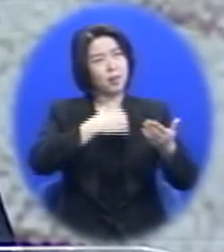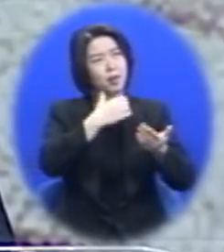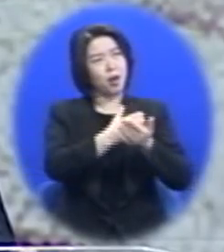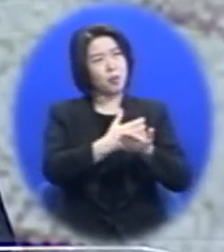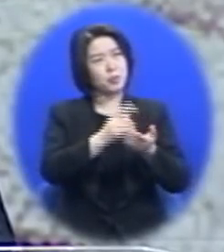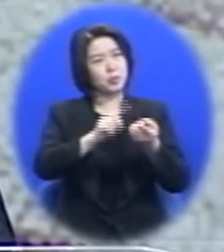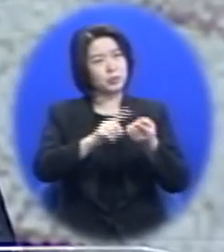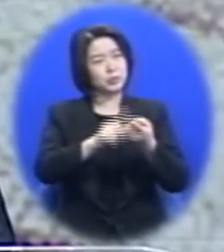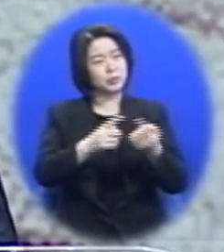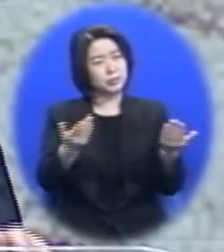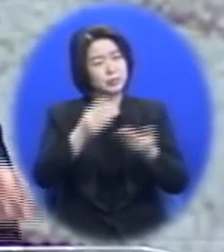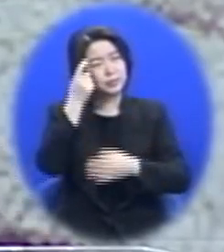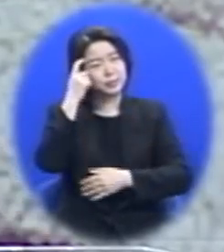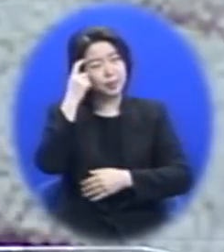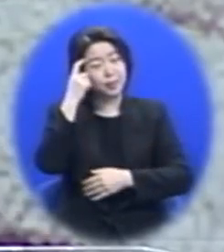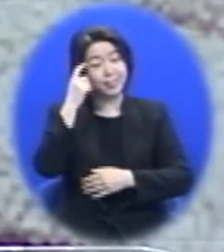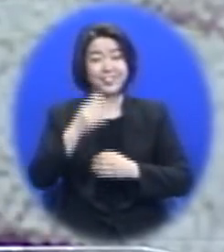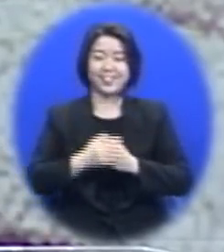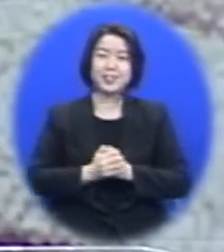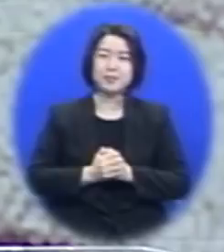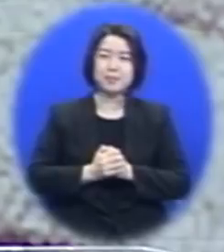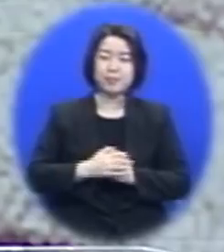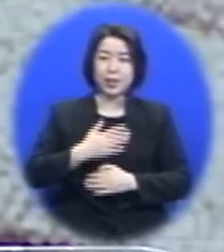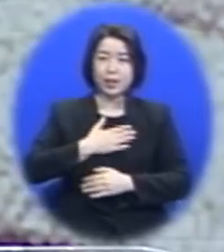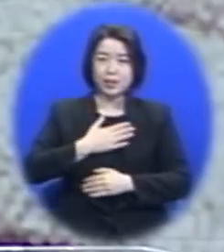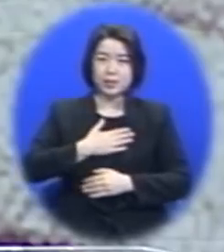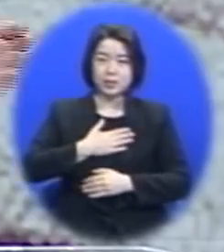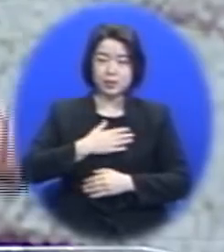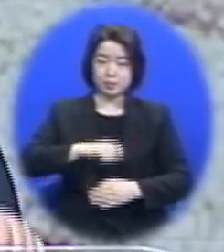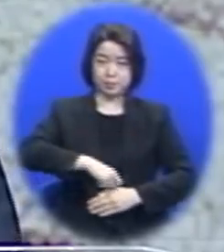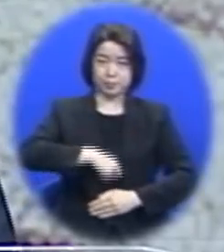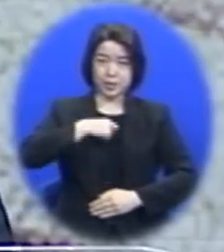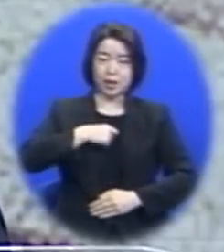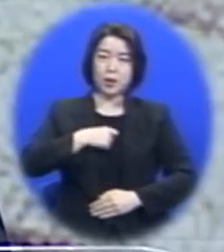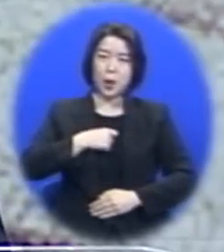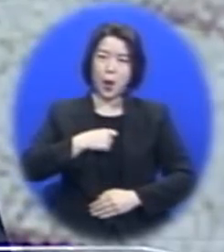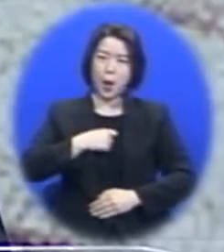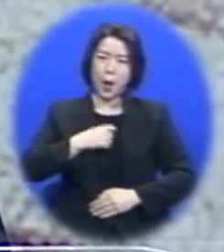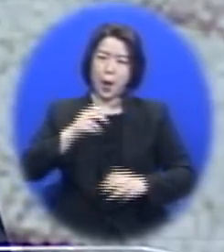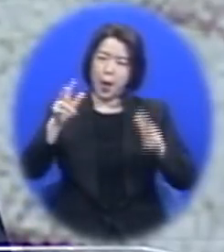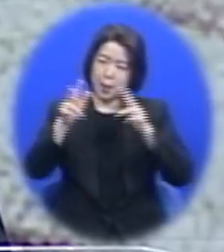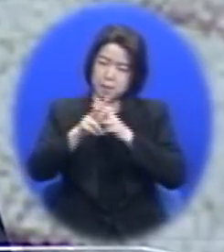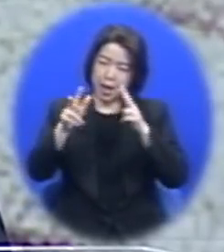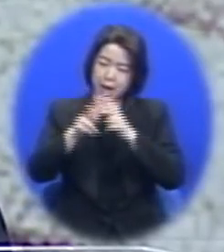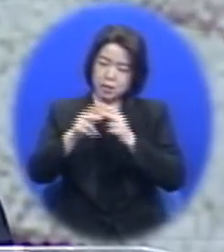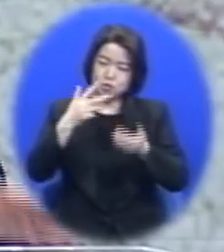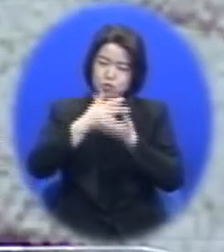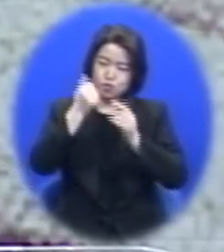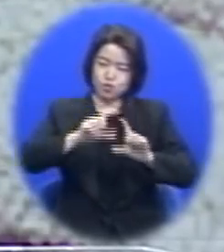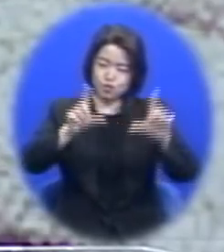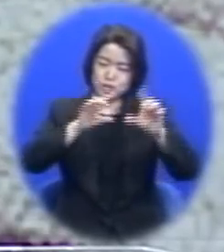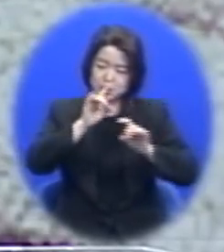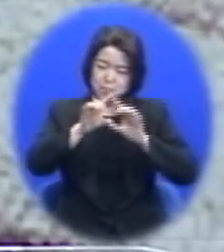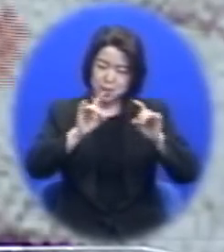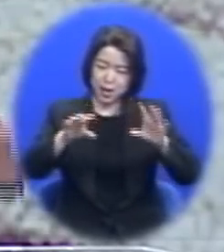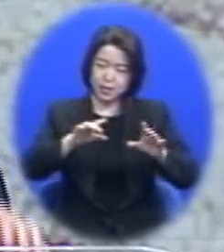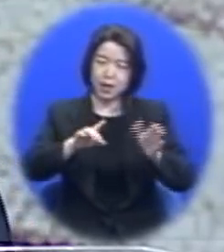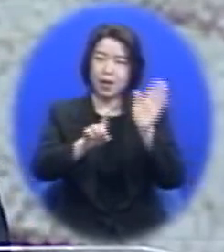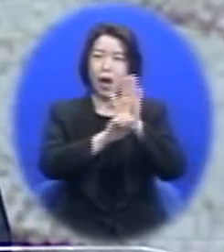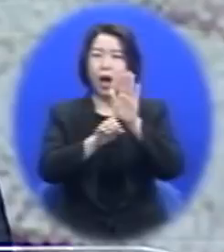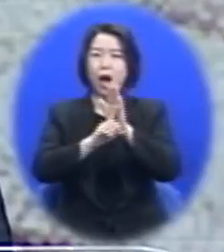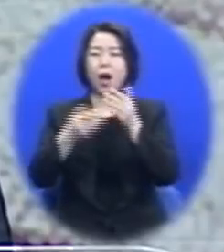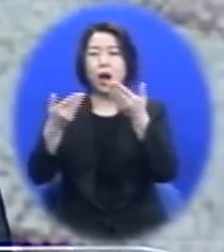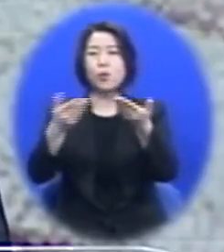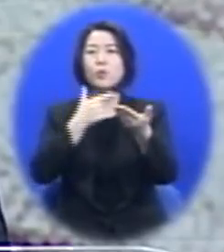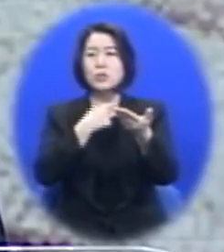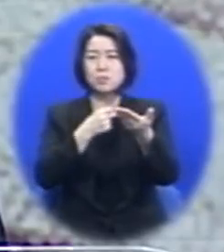일인가 사실은 저는요 솔직 2 매주 헌금 광고하고 싶어요 예 모든 교인들 다 좀 헌금